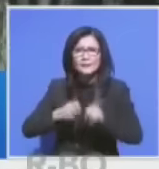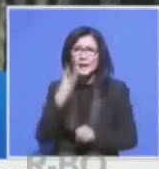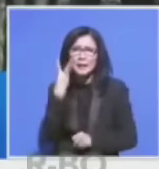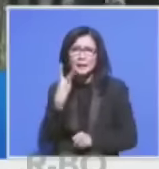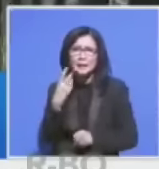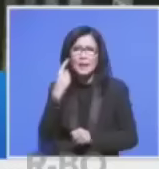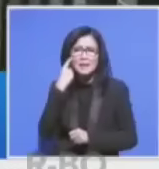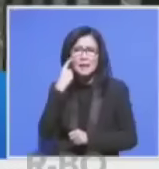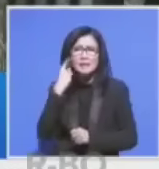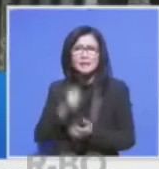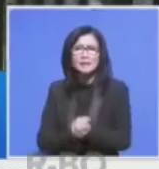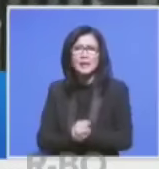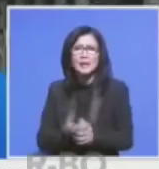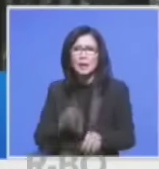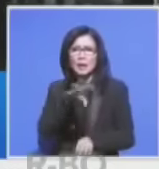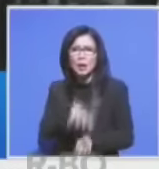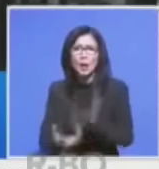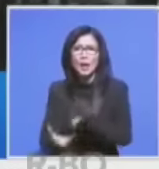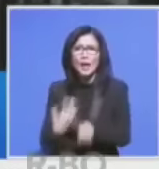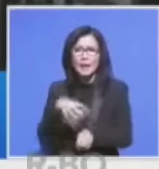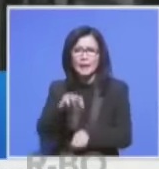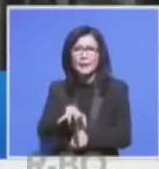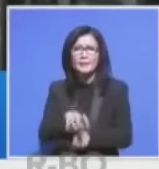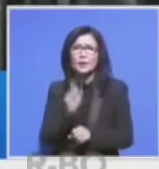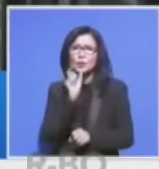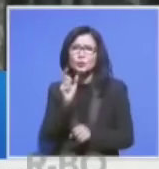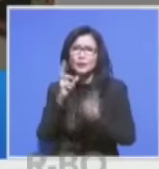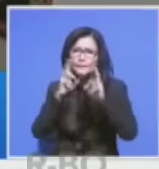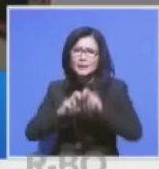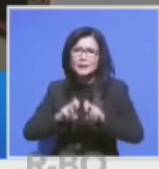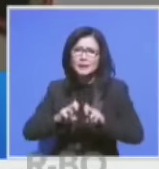orang saksi dan olah TKP guna melakukan penyelidikan.